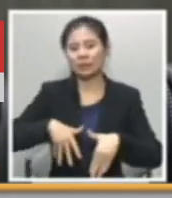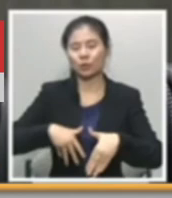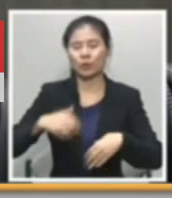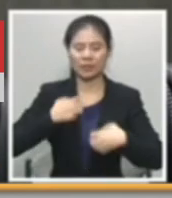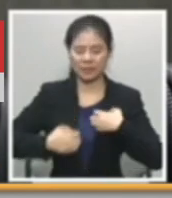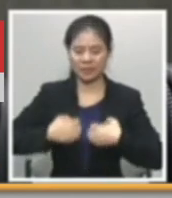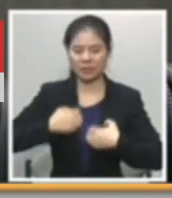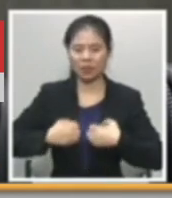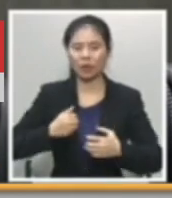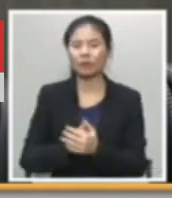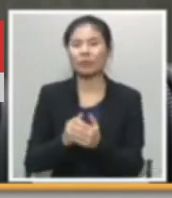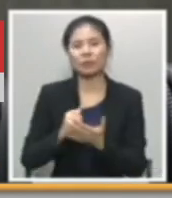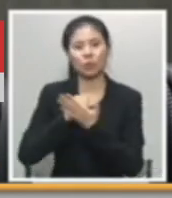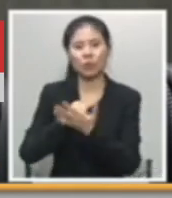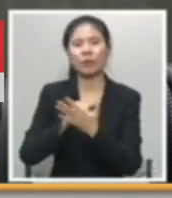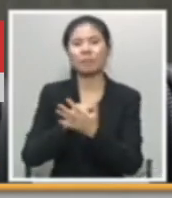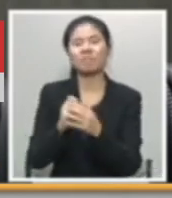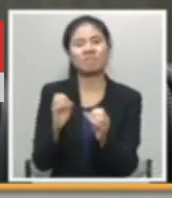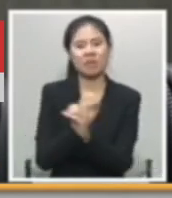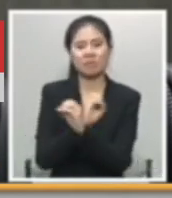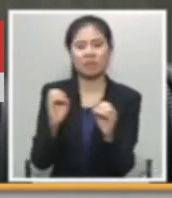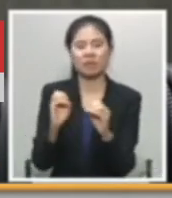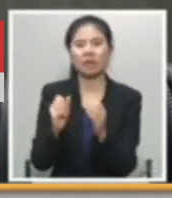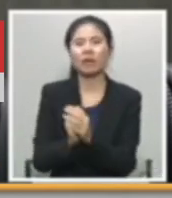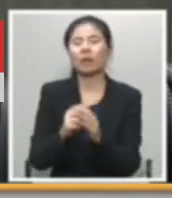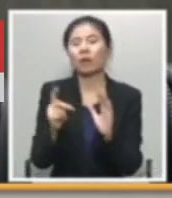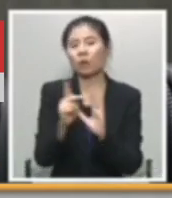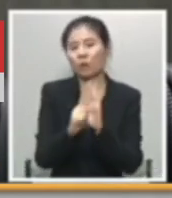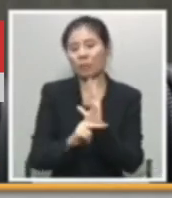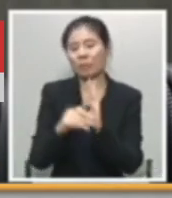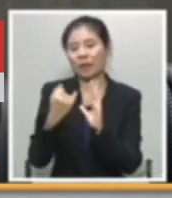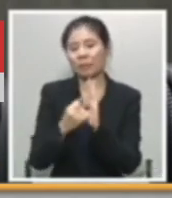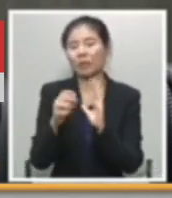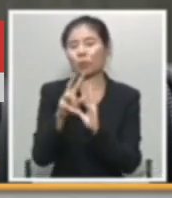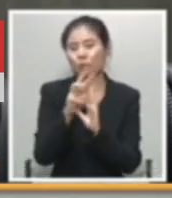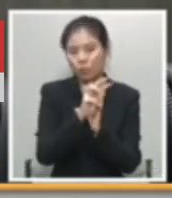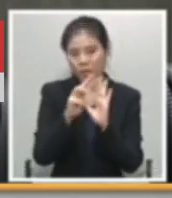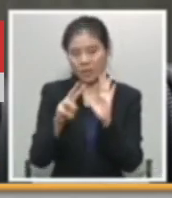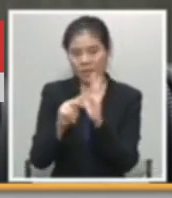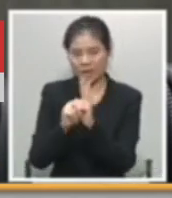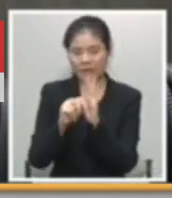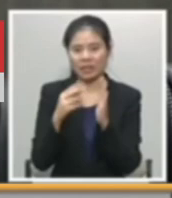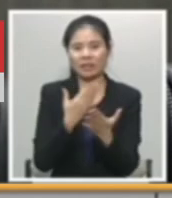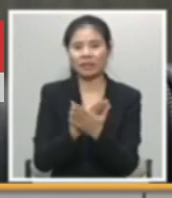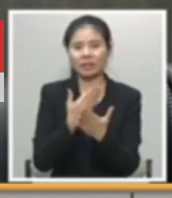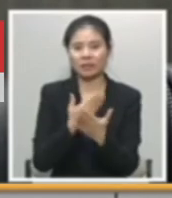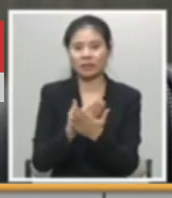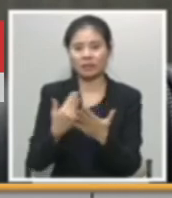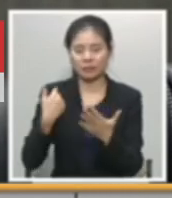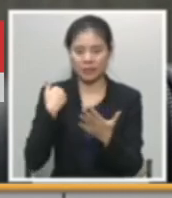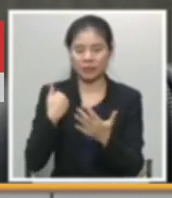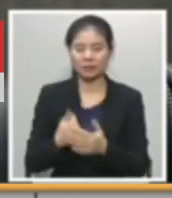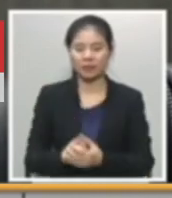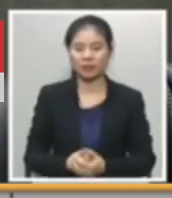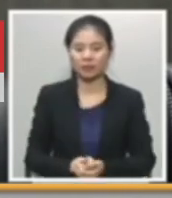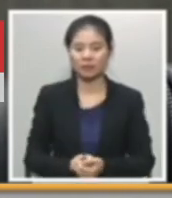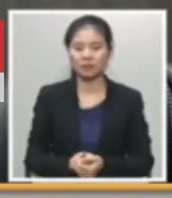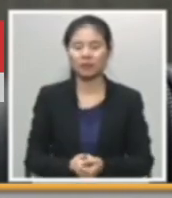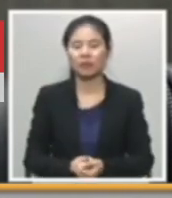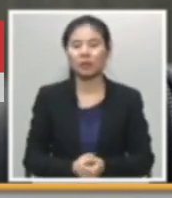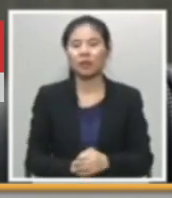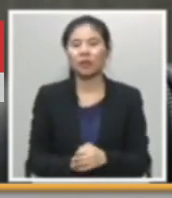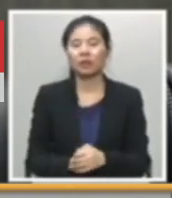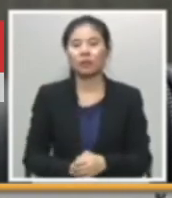ผิดกฎหมายวินัยการเงินการคลังมีเพื่อนสมาชิกก่อนหน้านี้ได้ย